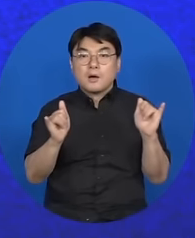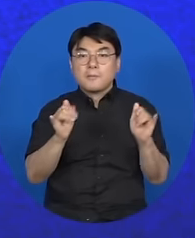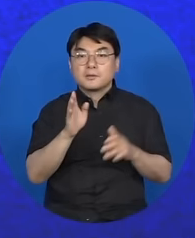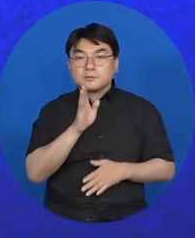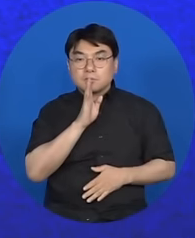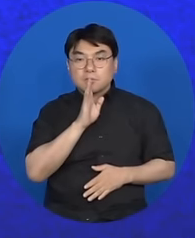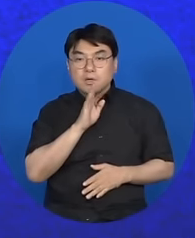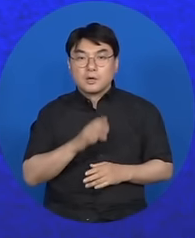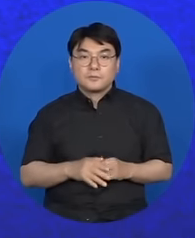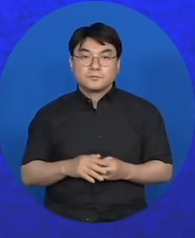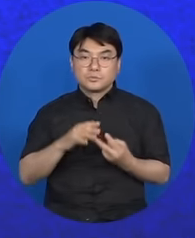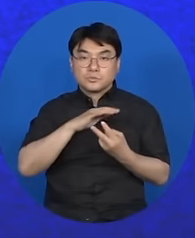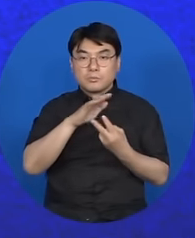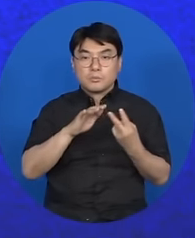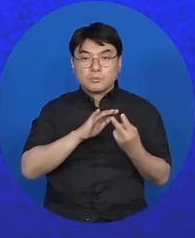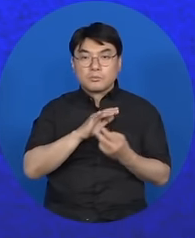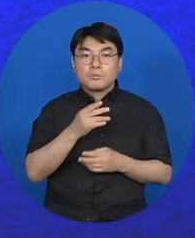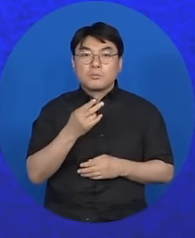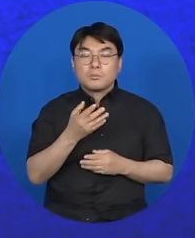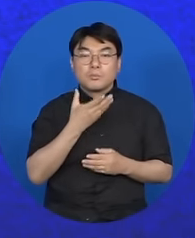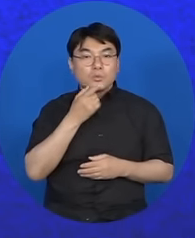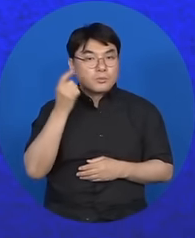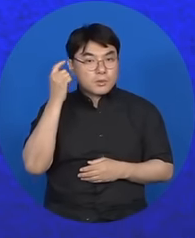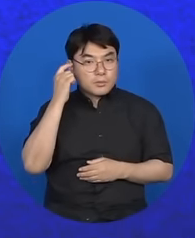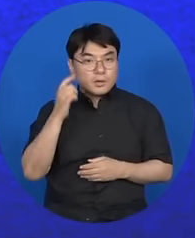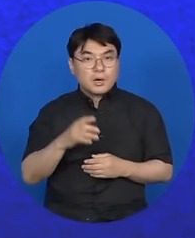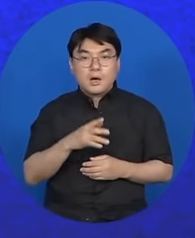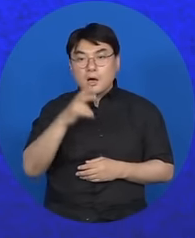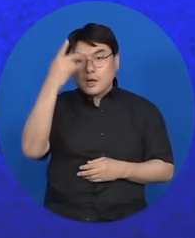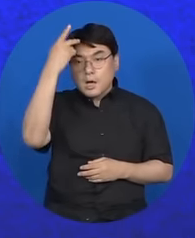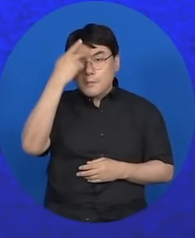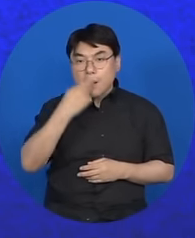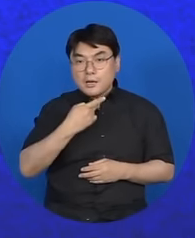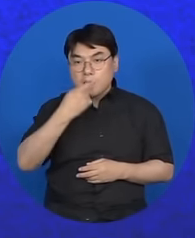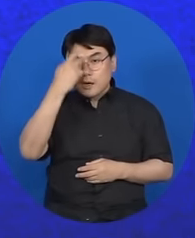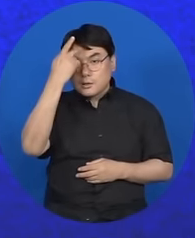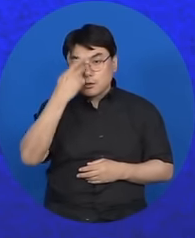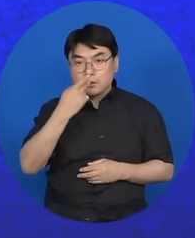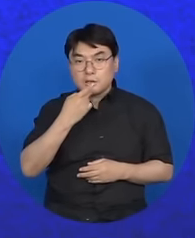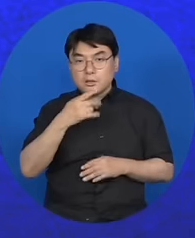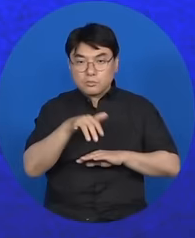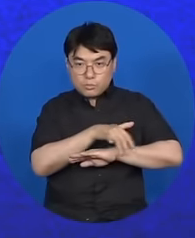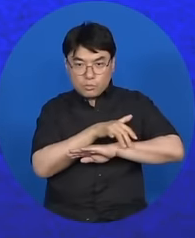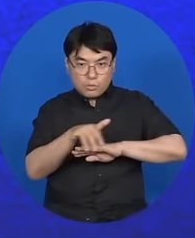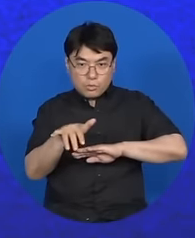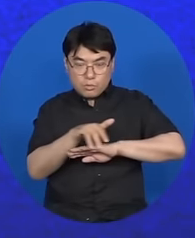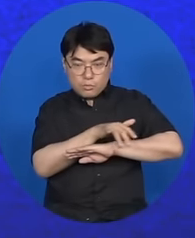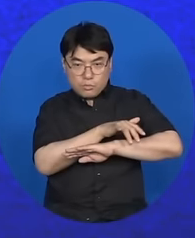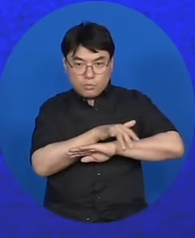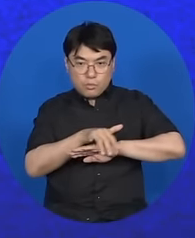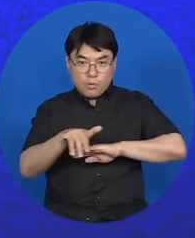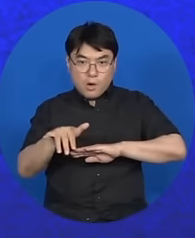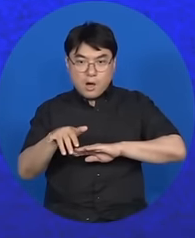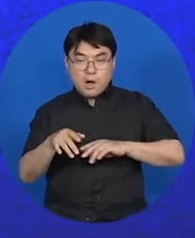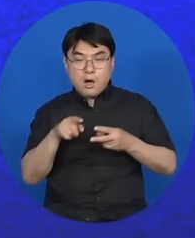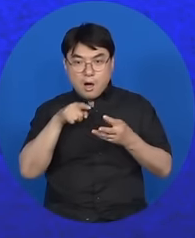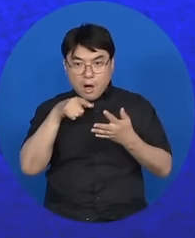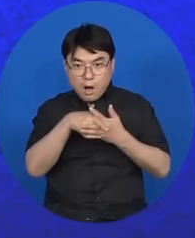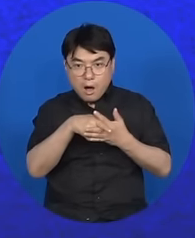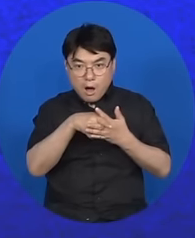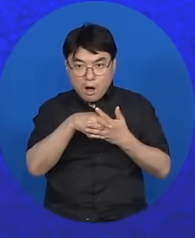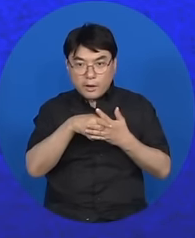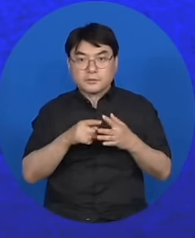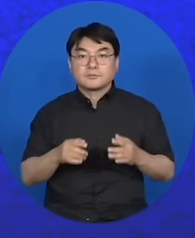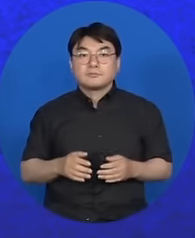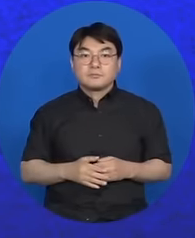하세요. 사마리아를 통과하여야 하리라. 아니 그냥 올라가시면 되는데 왜 굳이 내려와서 사마리아 통과해서